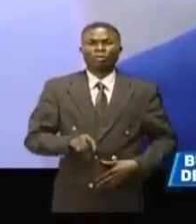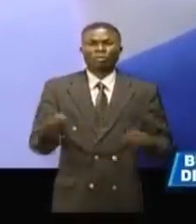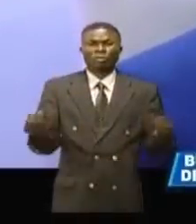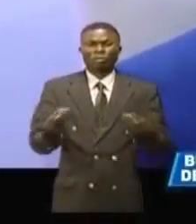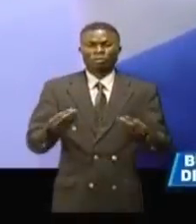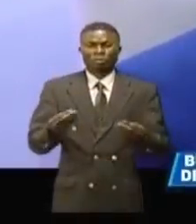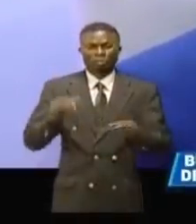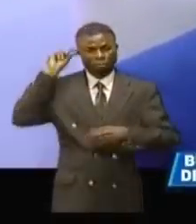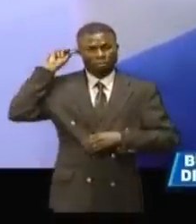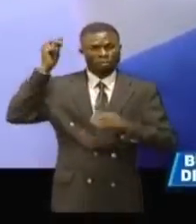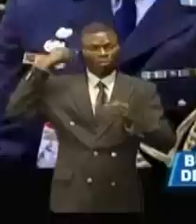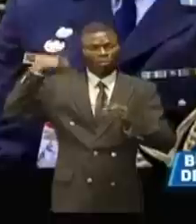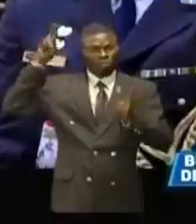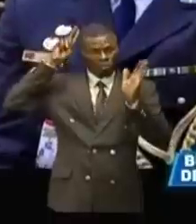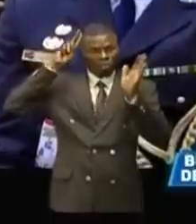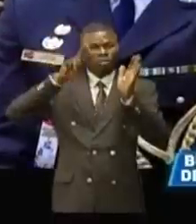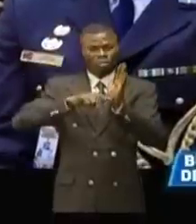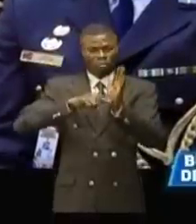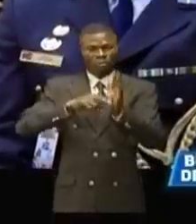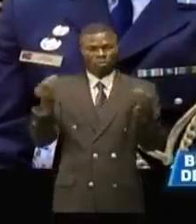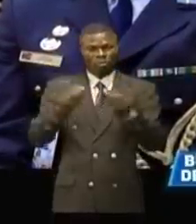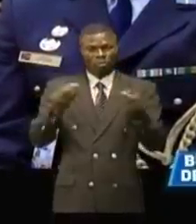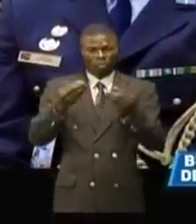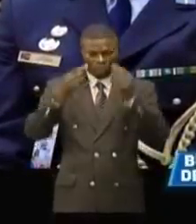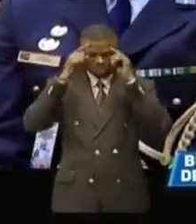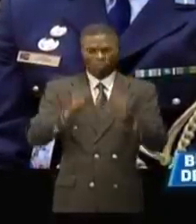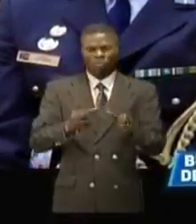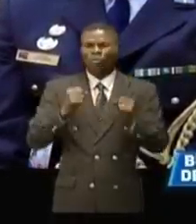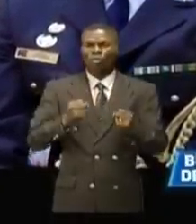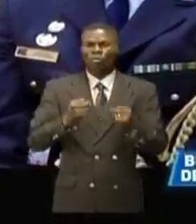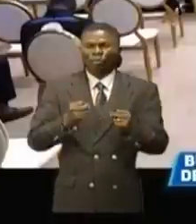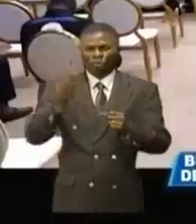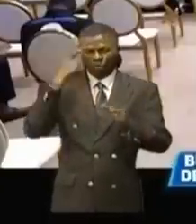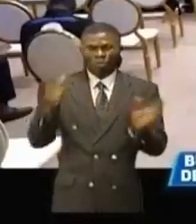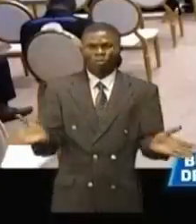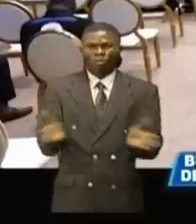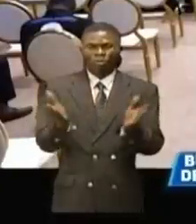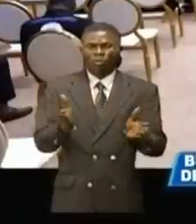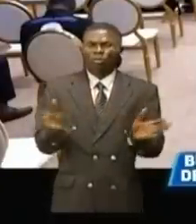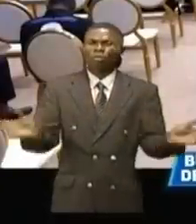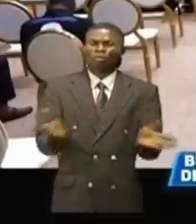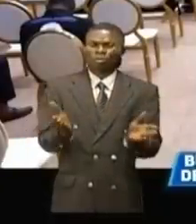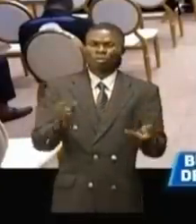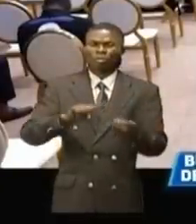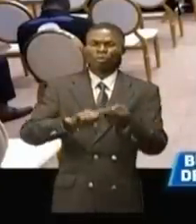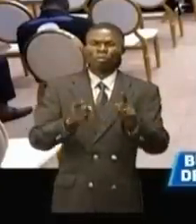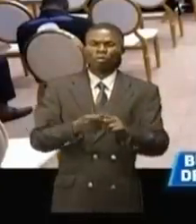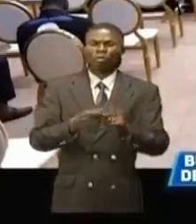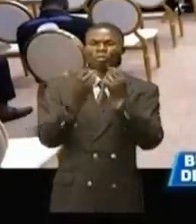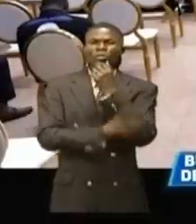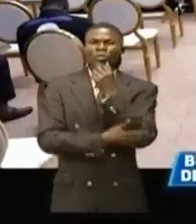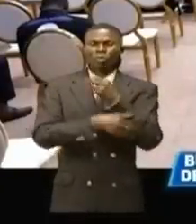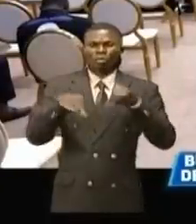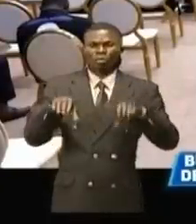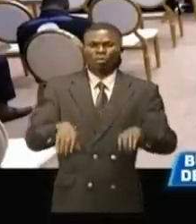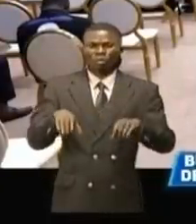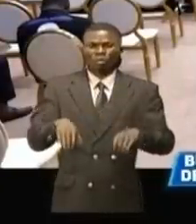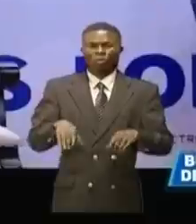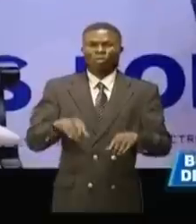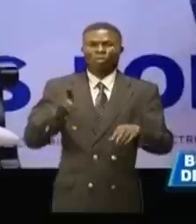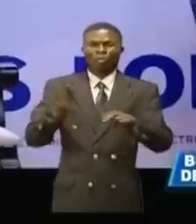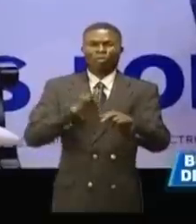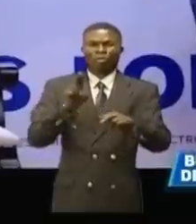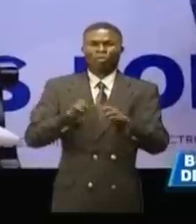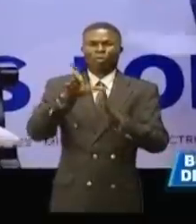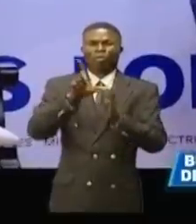et le gouvernement d'avoir pris des mesures fortes pour encadrer et encourager la classe moyenne congolaise par l'application de la